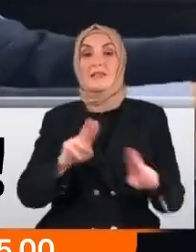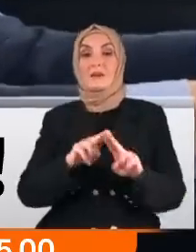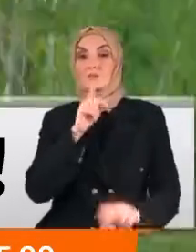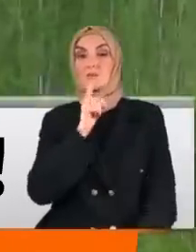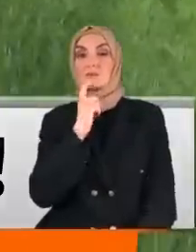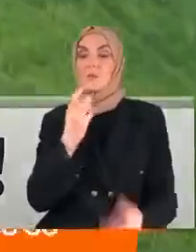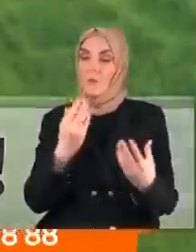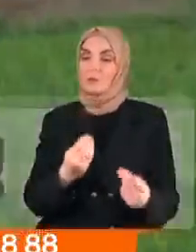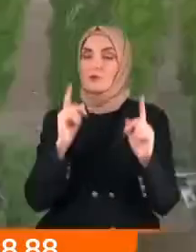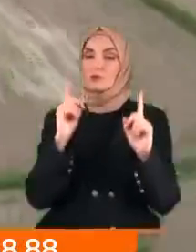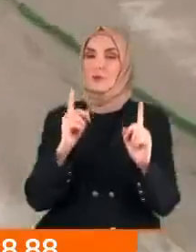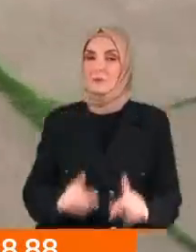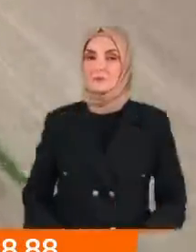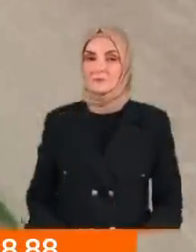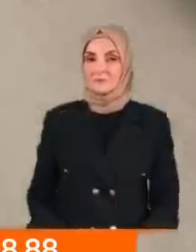olacak inşallah.